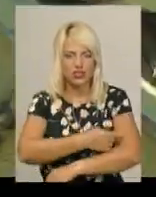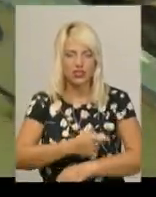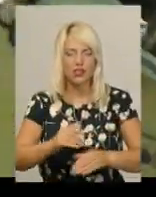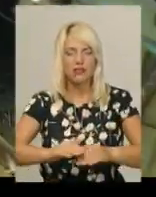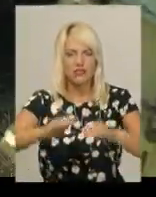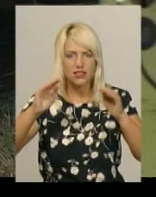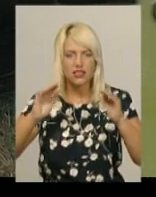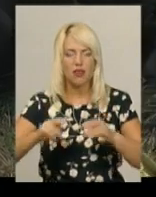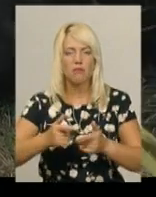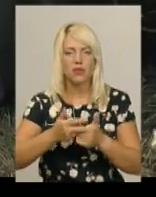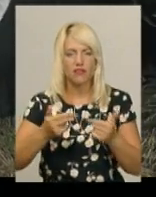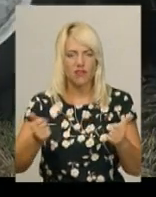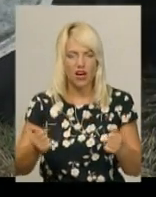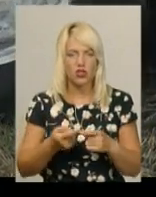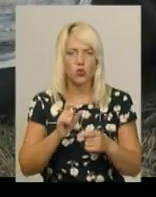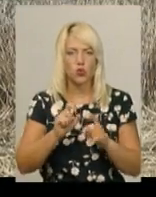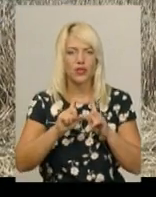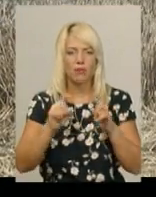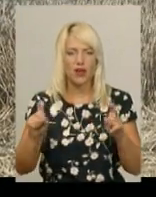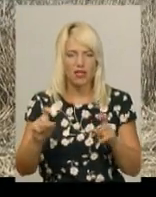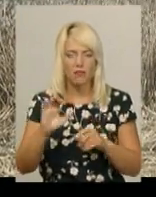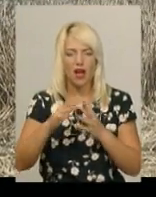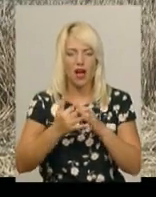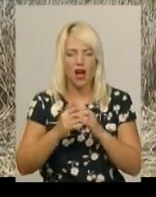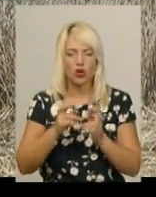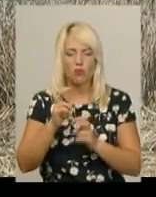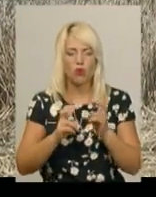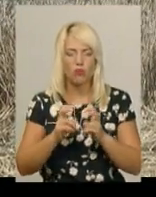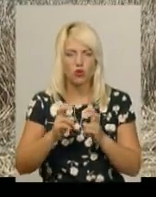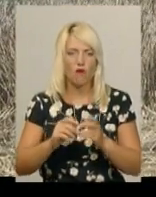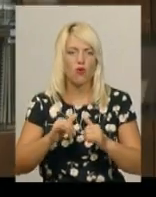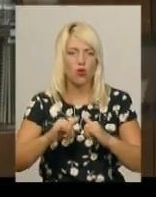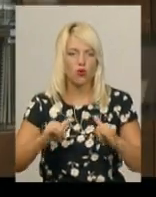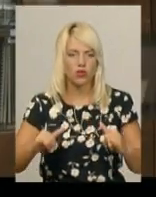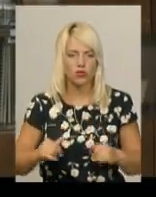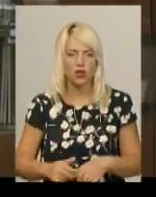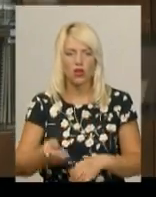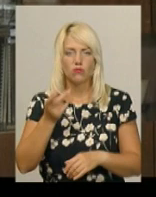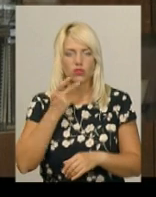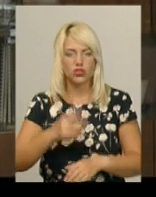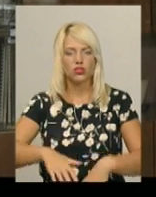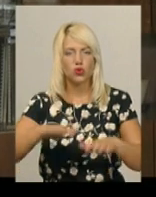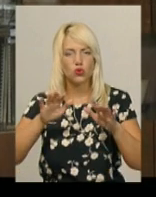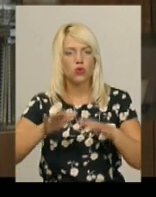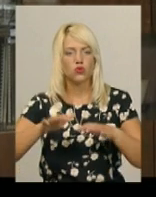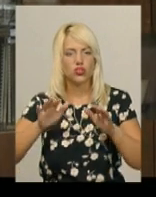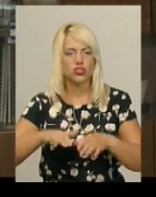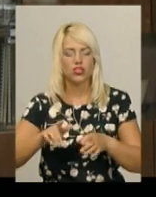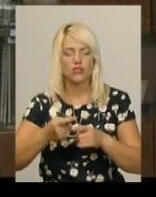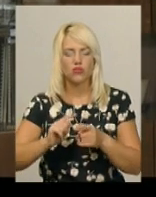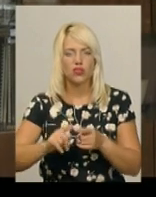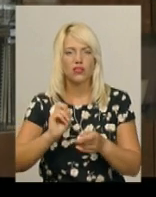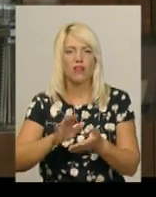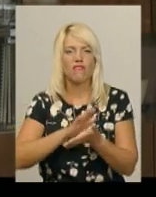відділу рослинництва Департаменту агропромислового розвитку обласної державної адміністрації Ванда Сердюк. Постійні дощі вимивають